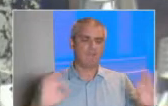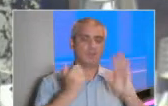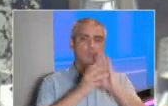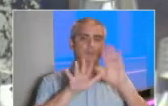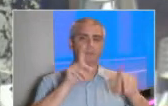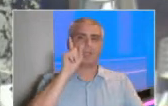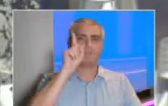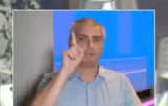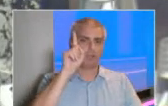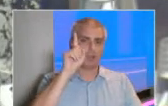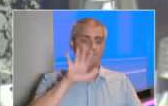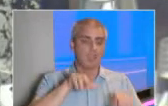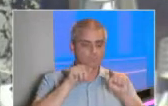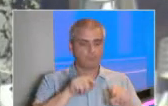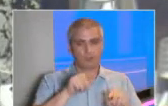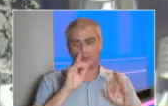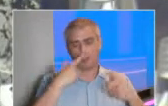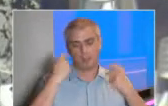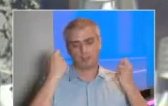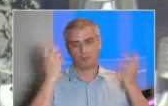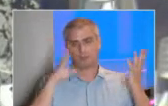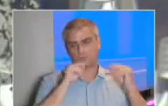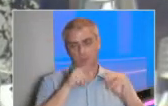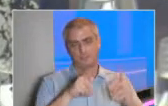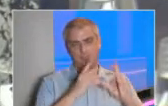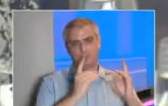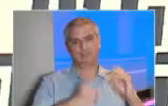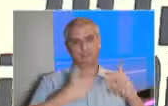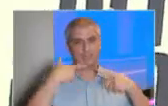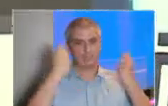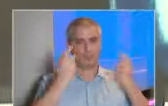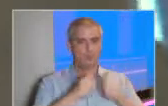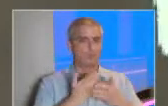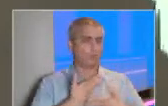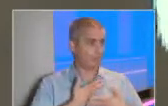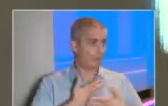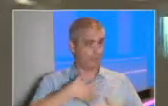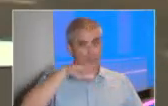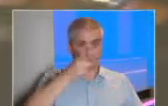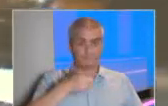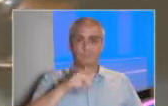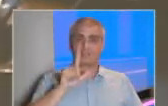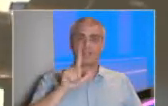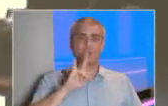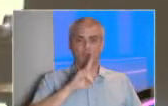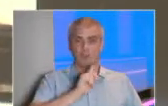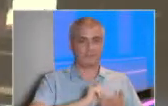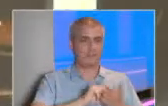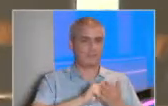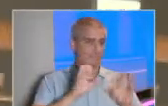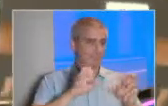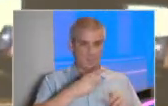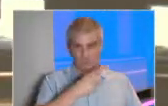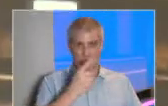מהממשלה, והממשלה לענייני חינוך מדברת דרך שר החינוך כמקובל. לירן חוג'יינוב, כתב חינוך כאן רשת